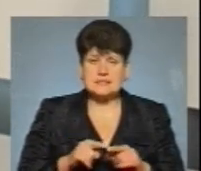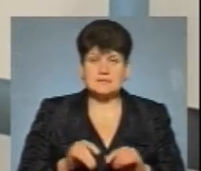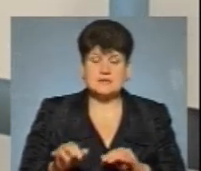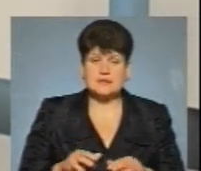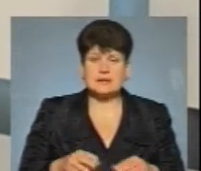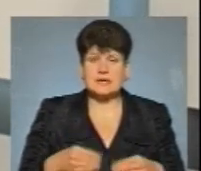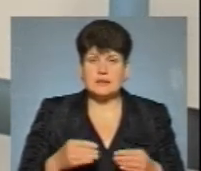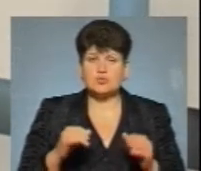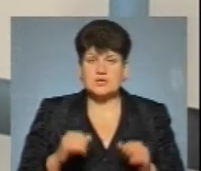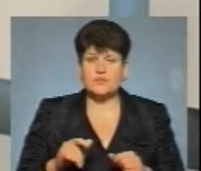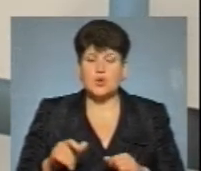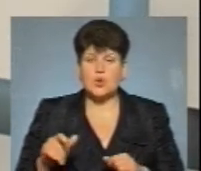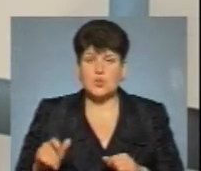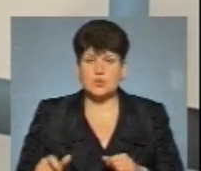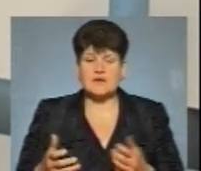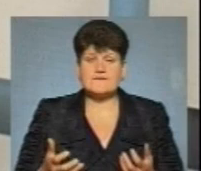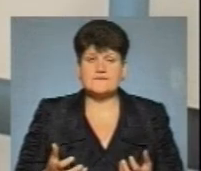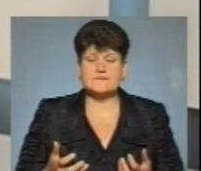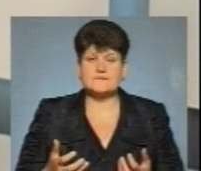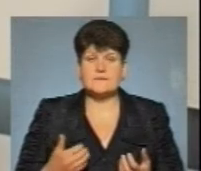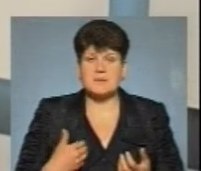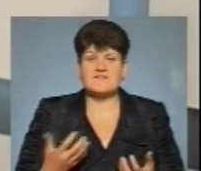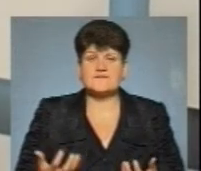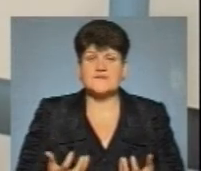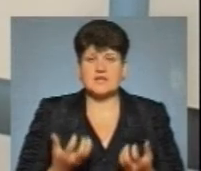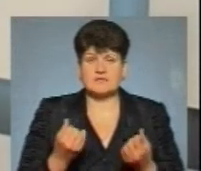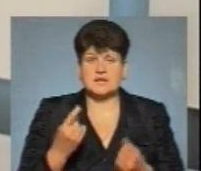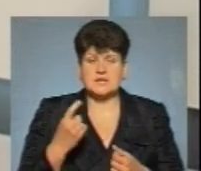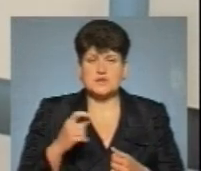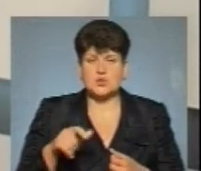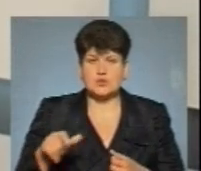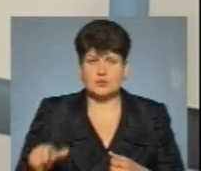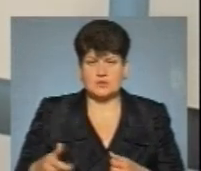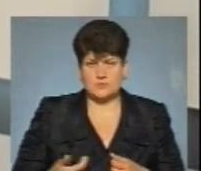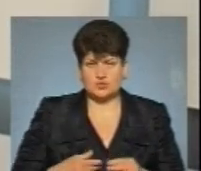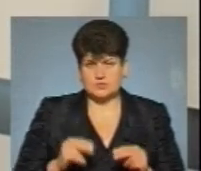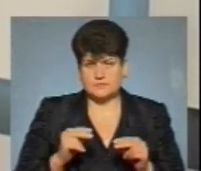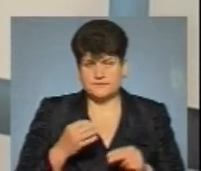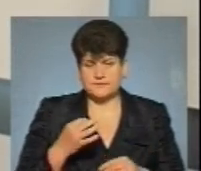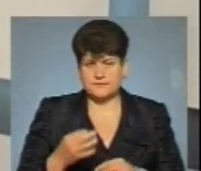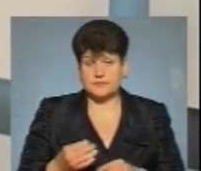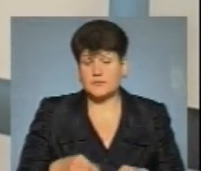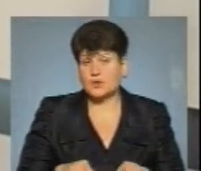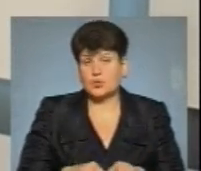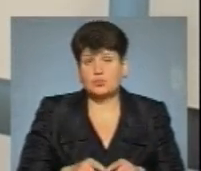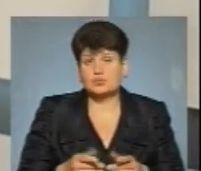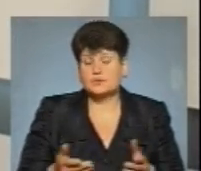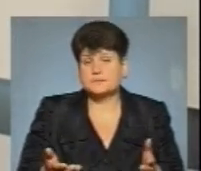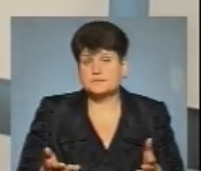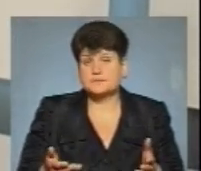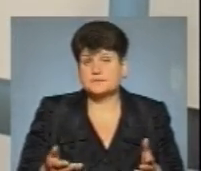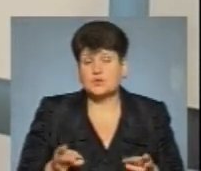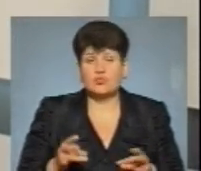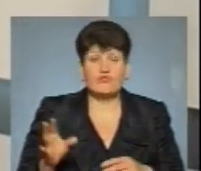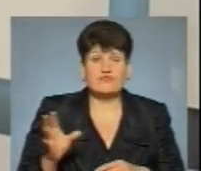людям, скажімо так, ми врятували сотні життів. Це я можу говорити відверто. Тому